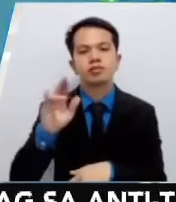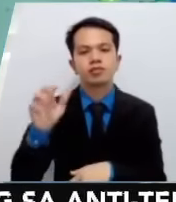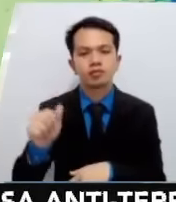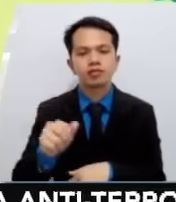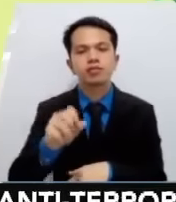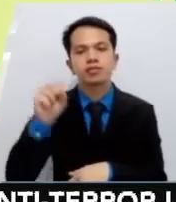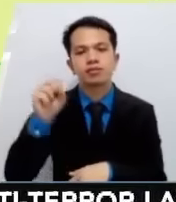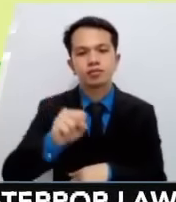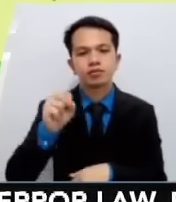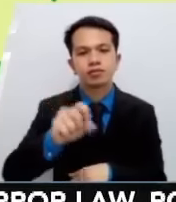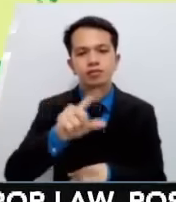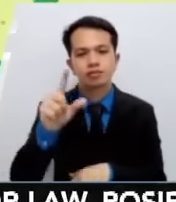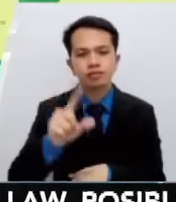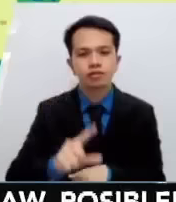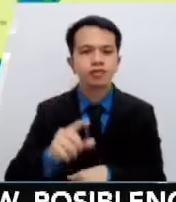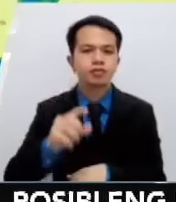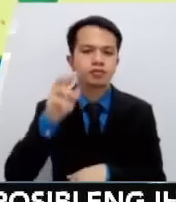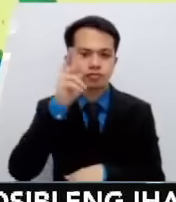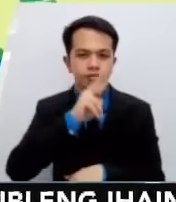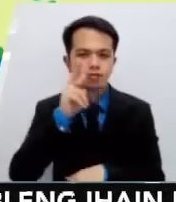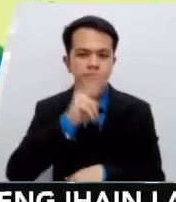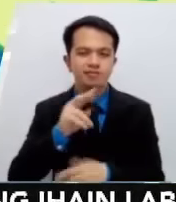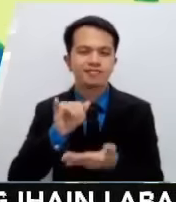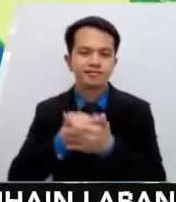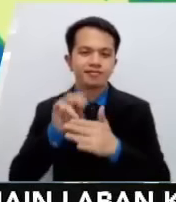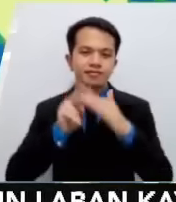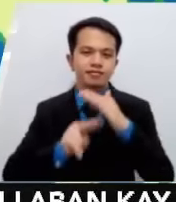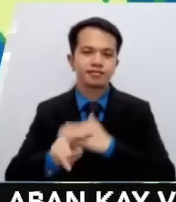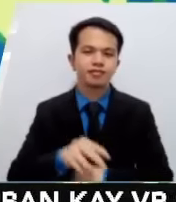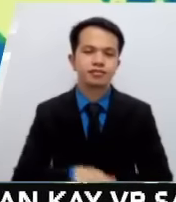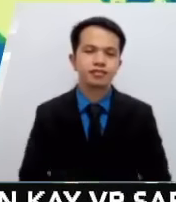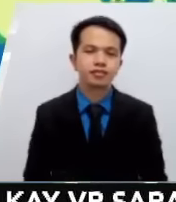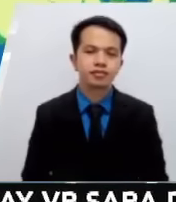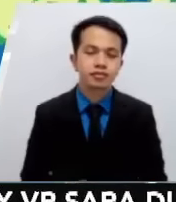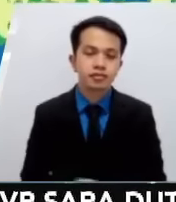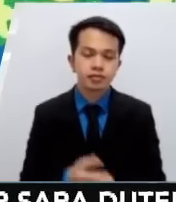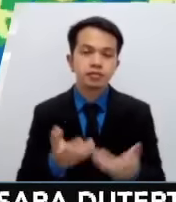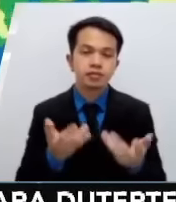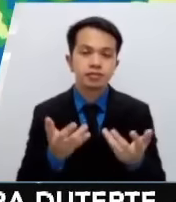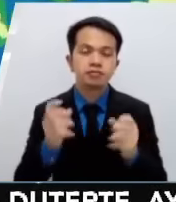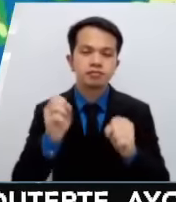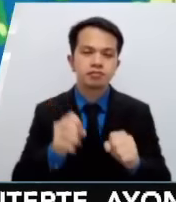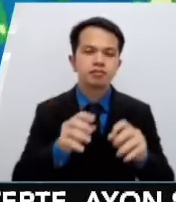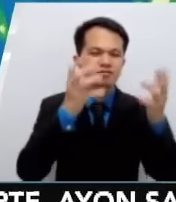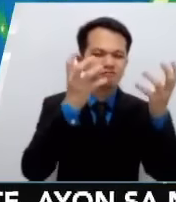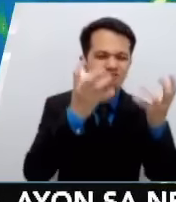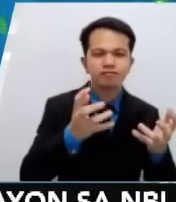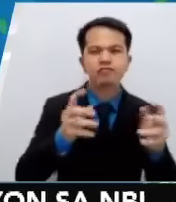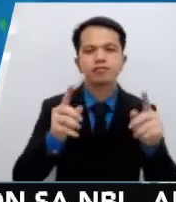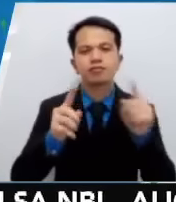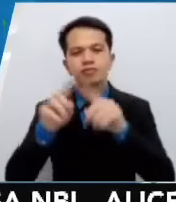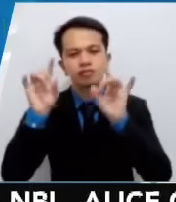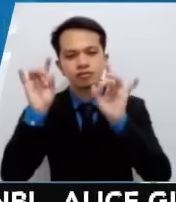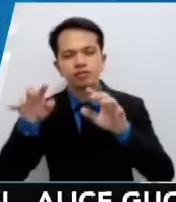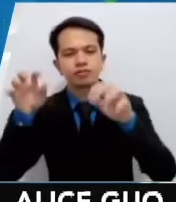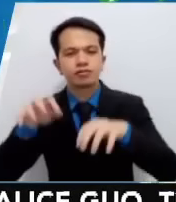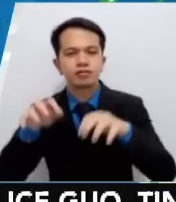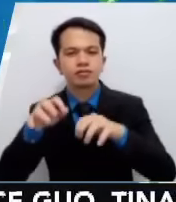Visayas, base sa rainfall forecast ng Metro Weather. Posible ang heavy to intense rains na maaaring magdulot ng baha o